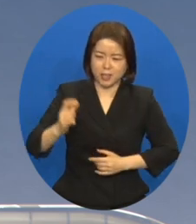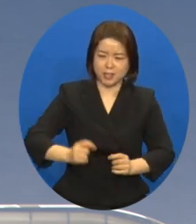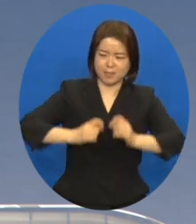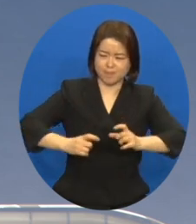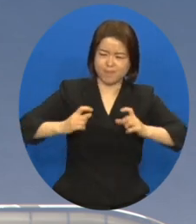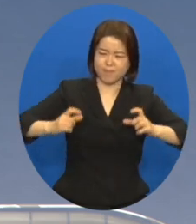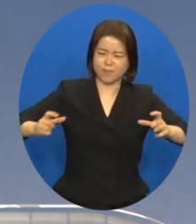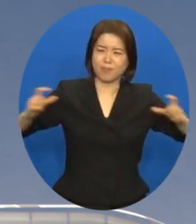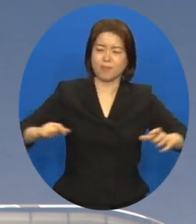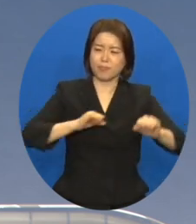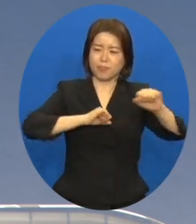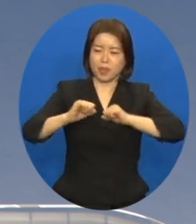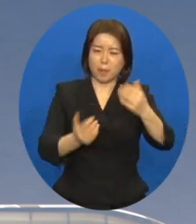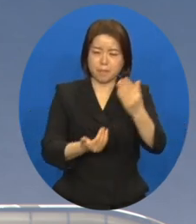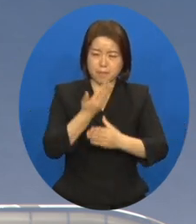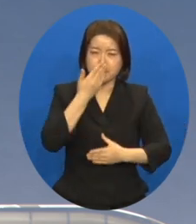됩니다.